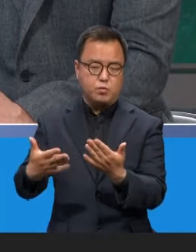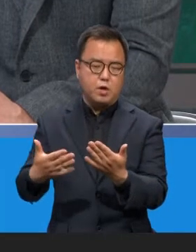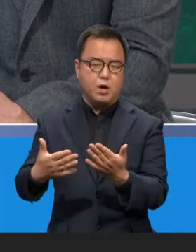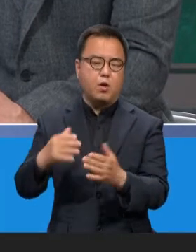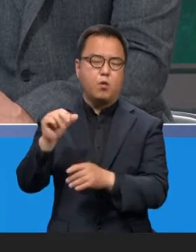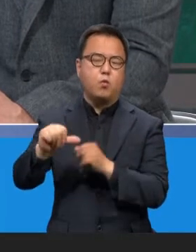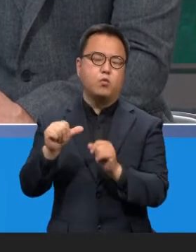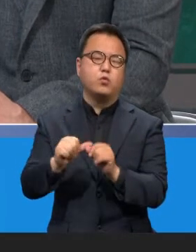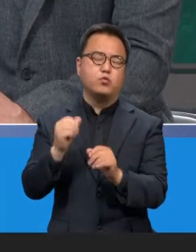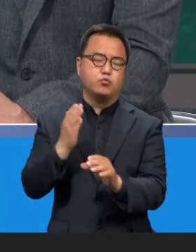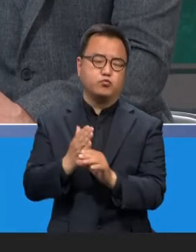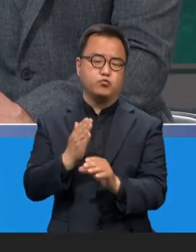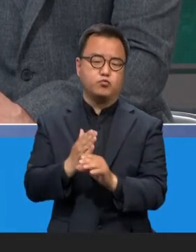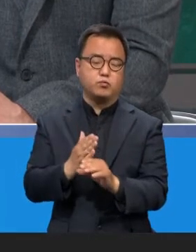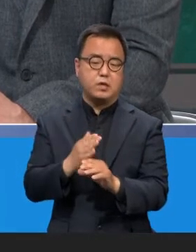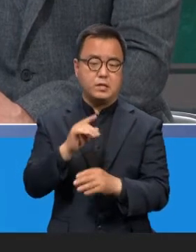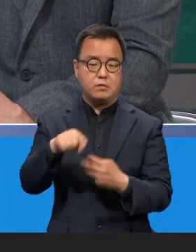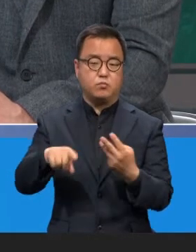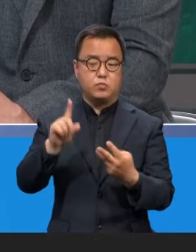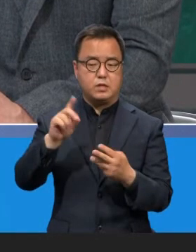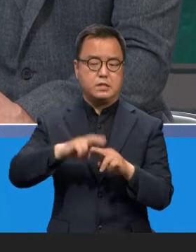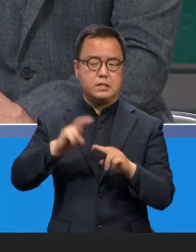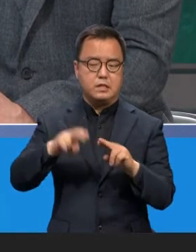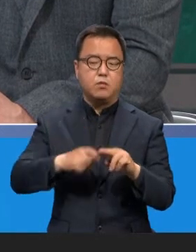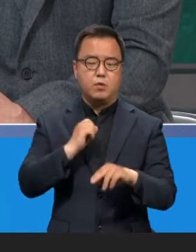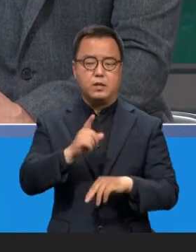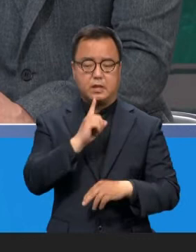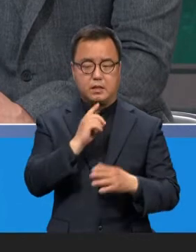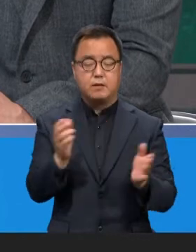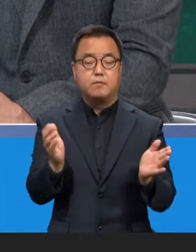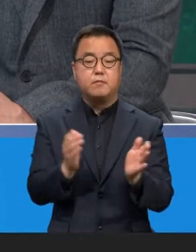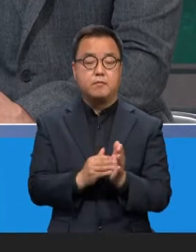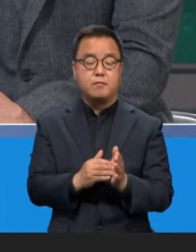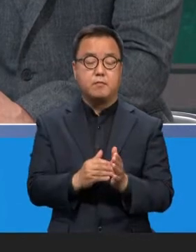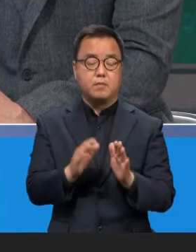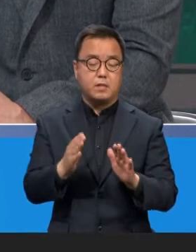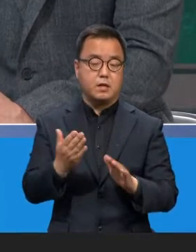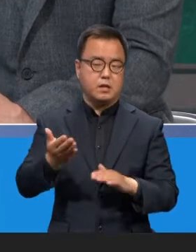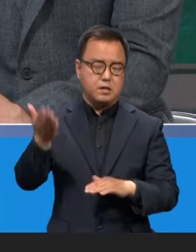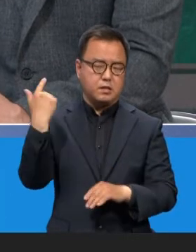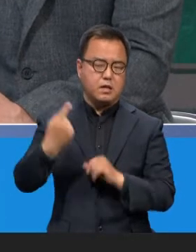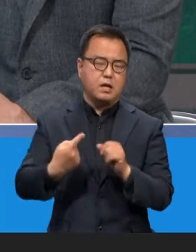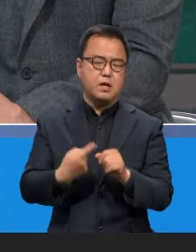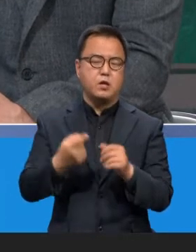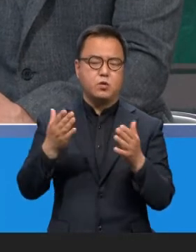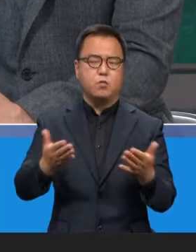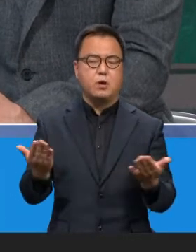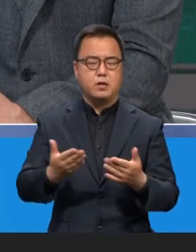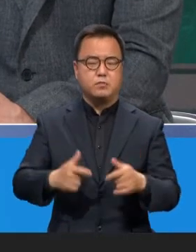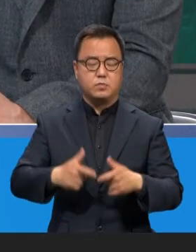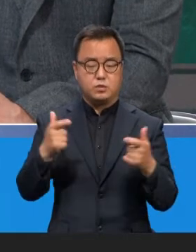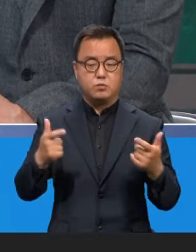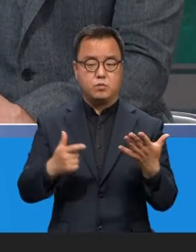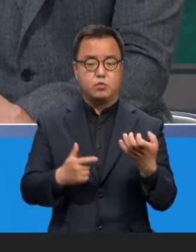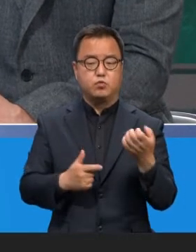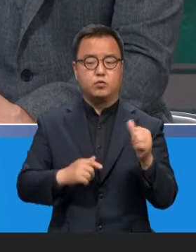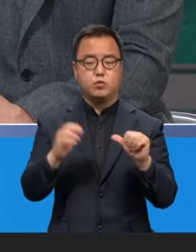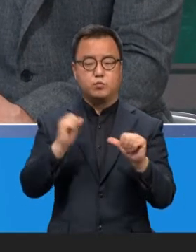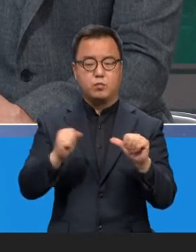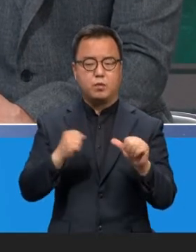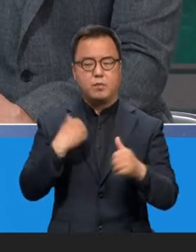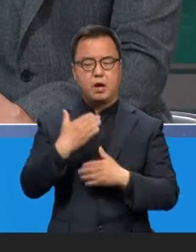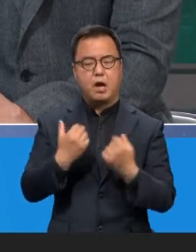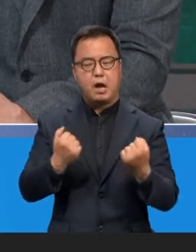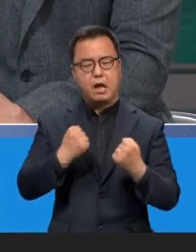하겠다고 밝혔습니다 조사할 참여 이들 중 70% 가 지난 1년간 업무량이 들었고 무려 95% 는 건강까지